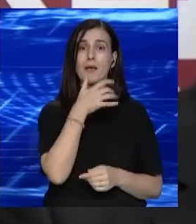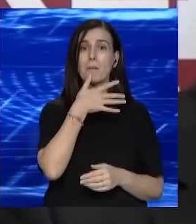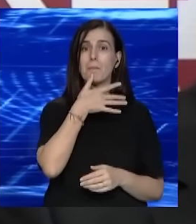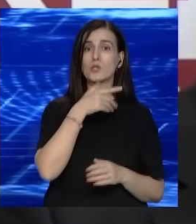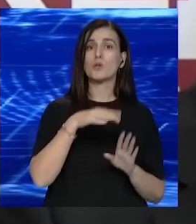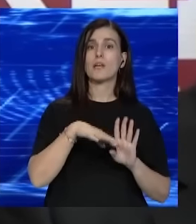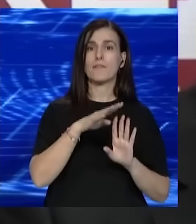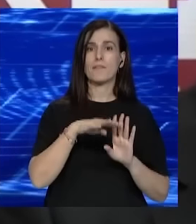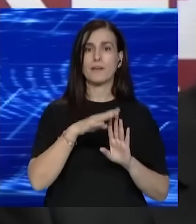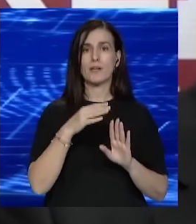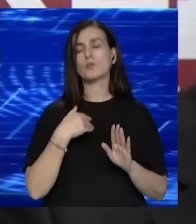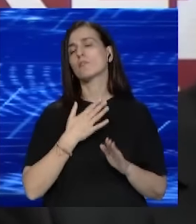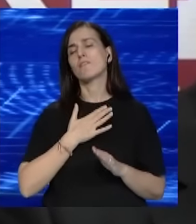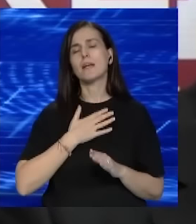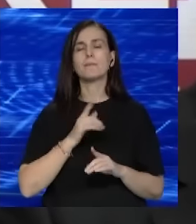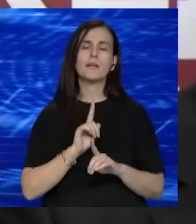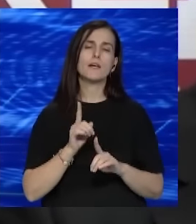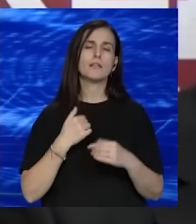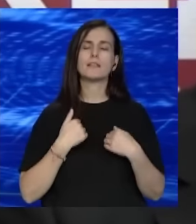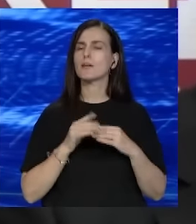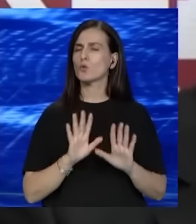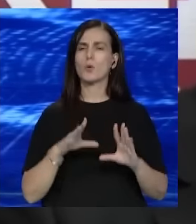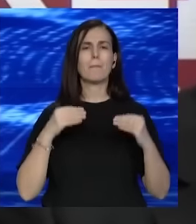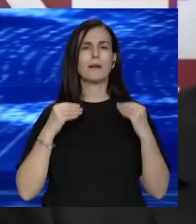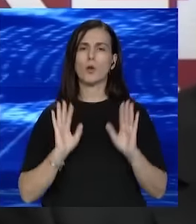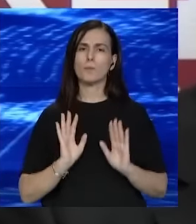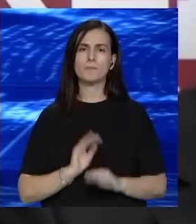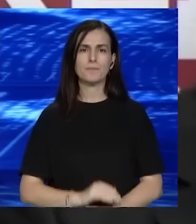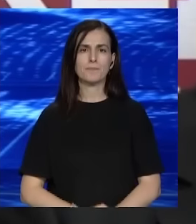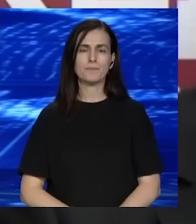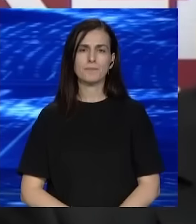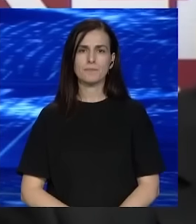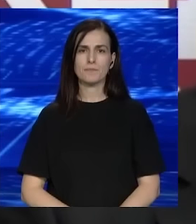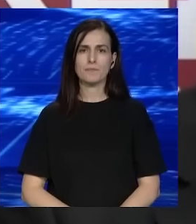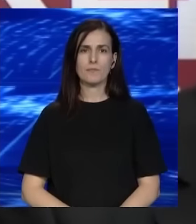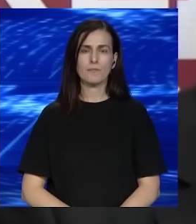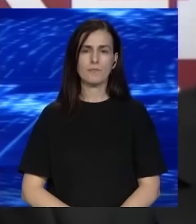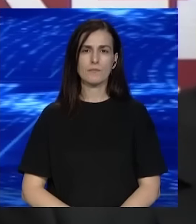e Veriut, atëherë jo, faleminderit, ka deklaruar Mickoski.